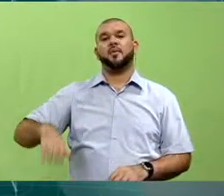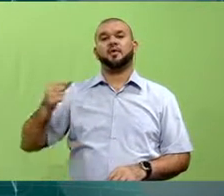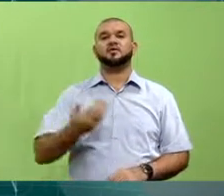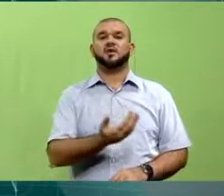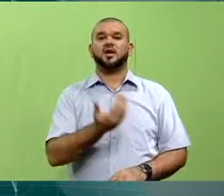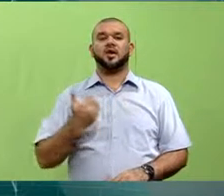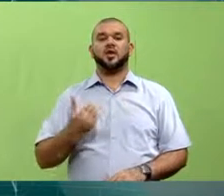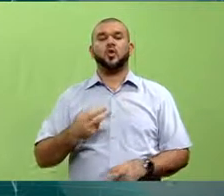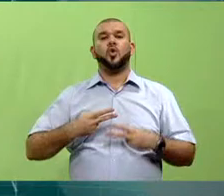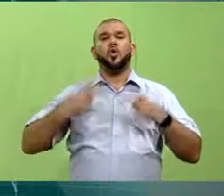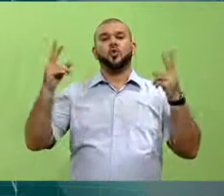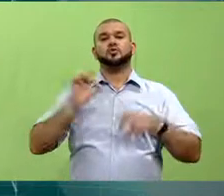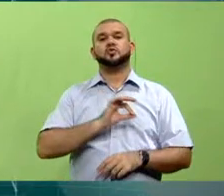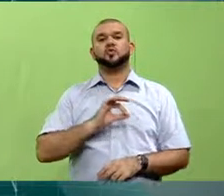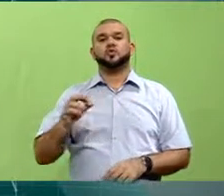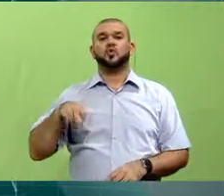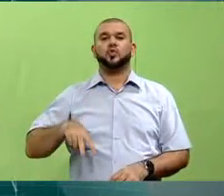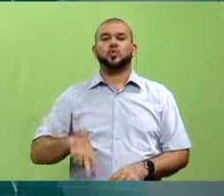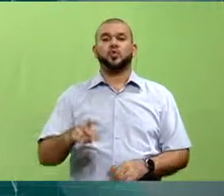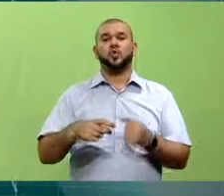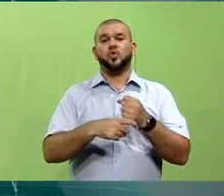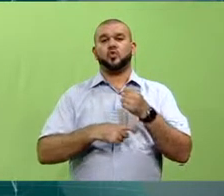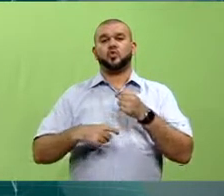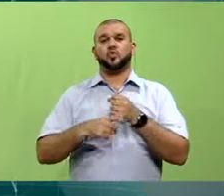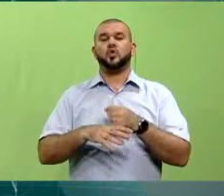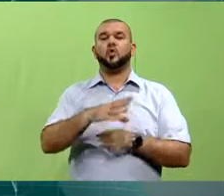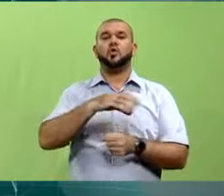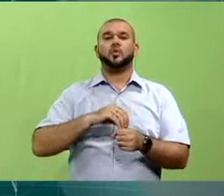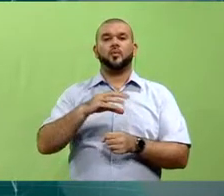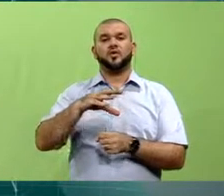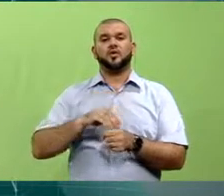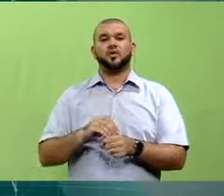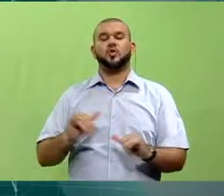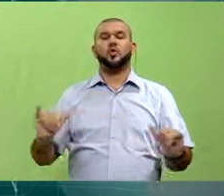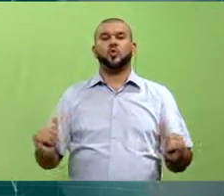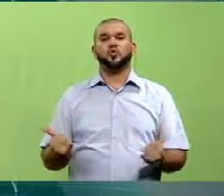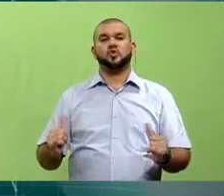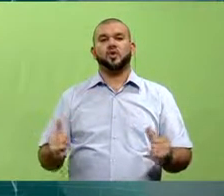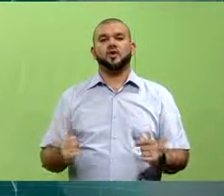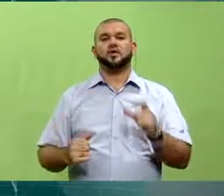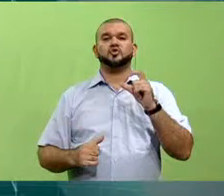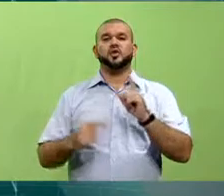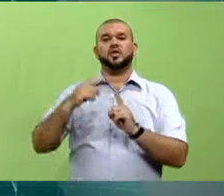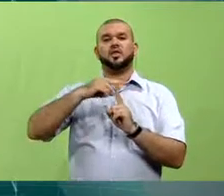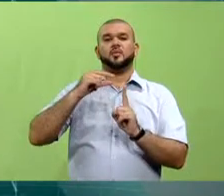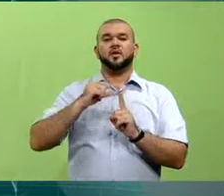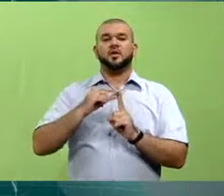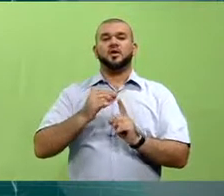topladıkları oyuncakları Cumhuriyetçi Türk Partisi Gençlik Örgütü'ne teslim etti.